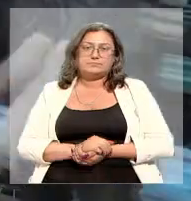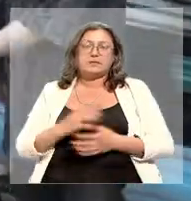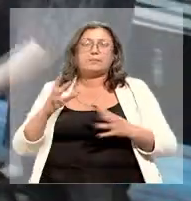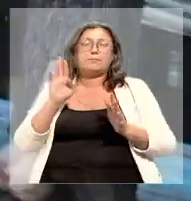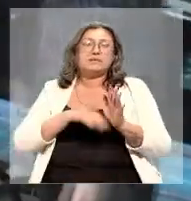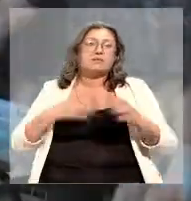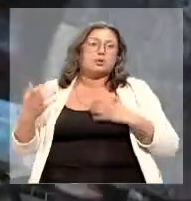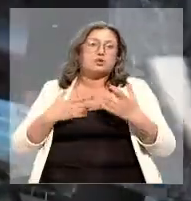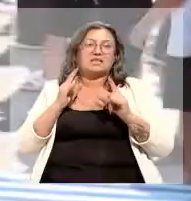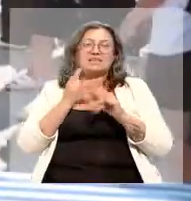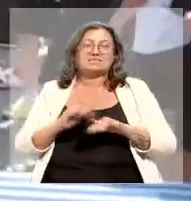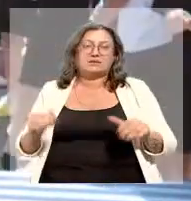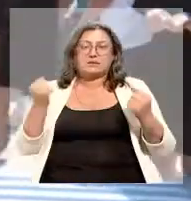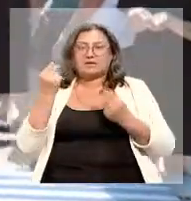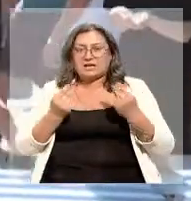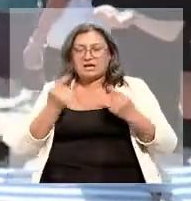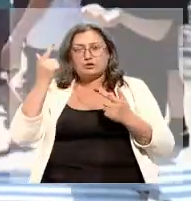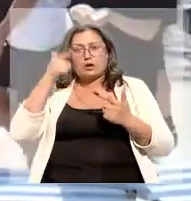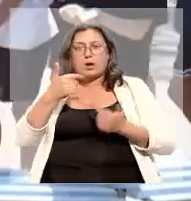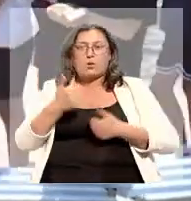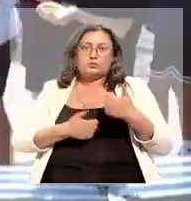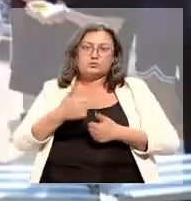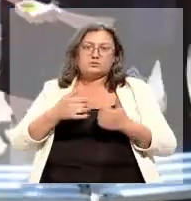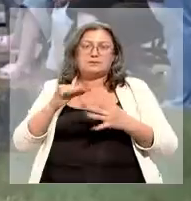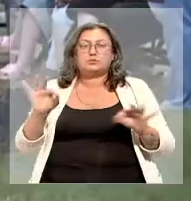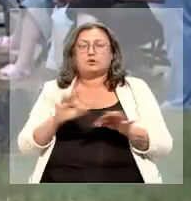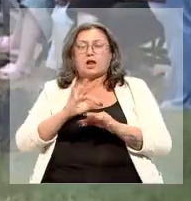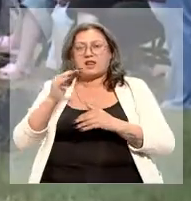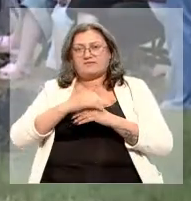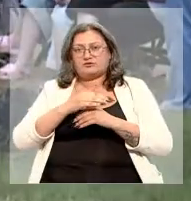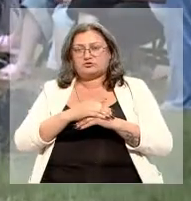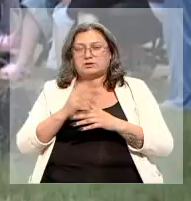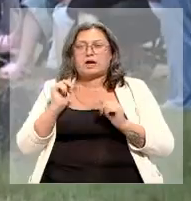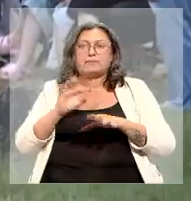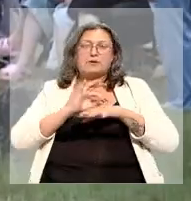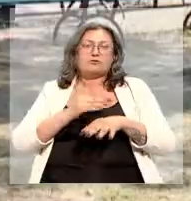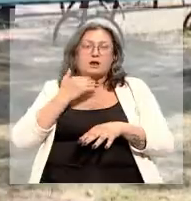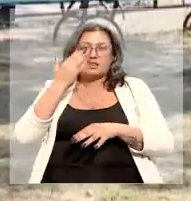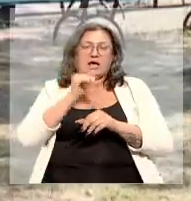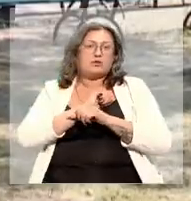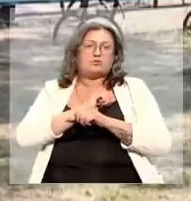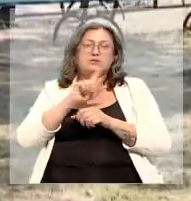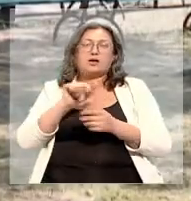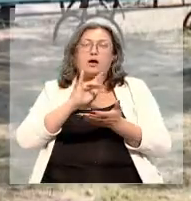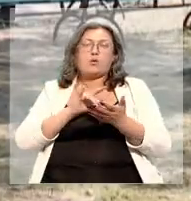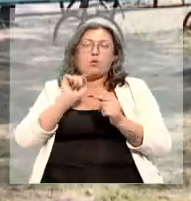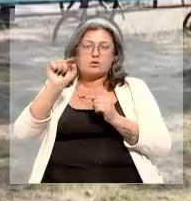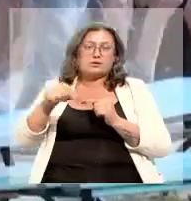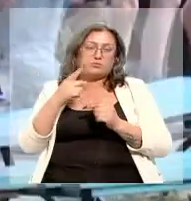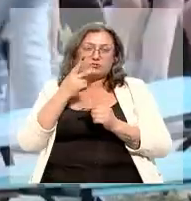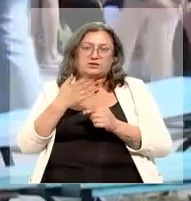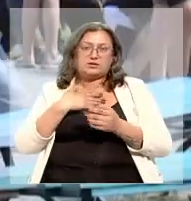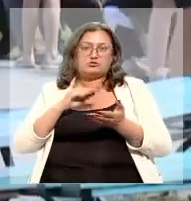Беззаботное детство, спортивные игры, интеллектуальные конкурсы и музыкальные вечера. Как проходят летние каникулы за городом, увидели